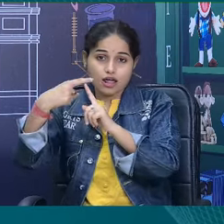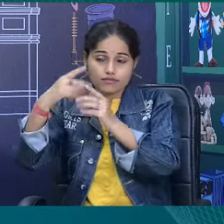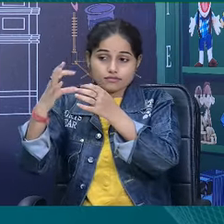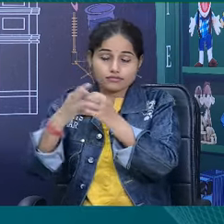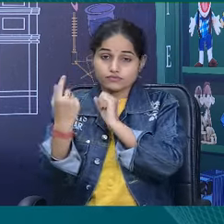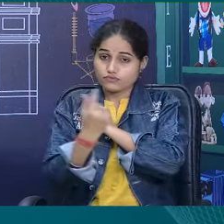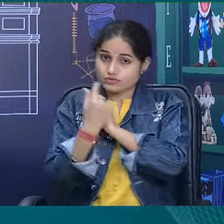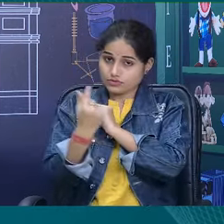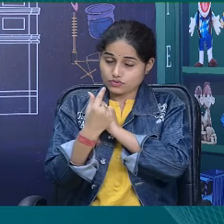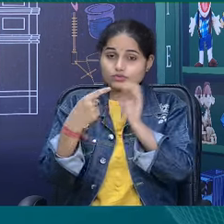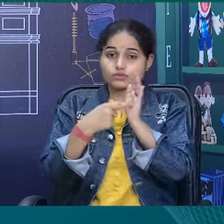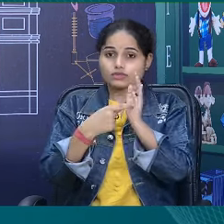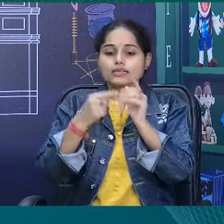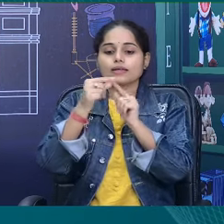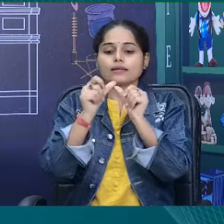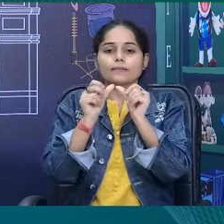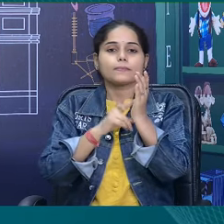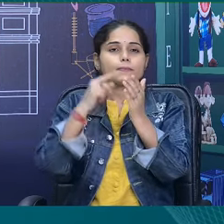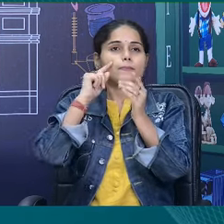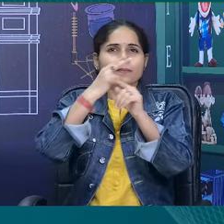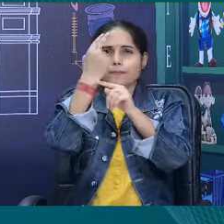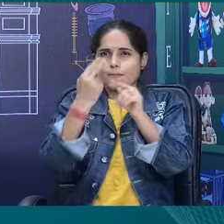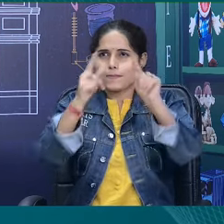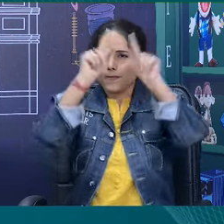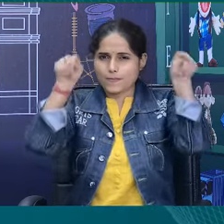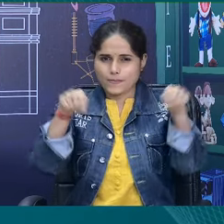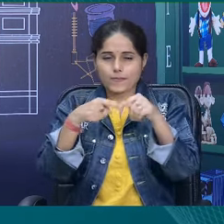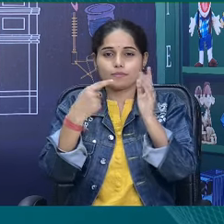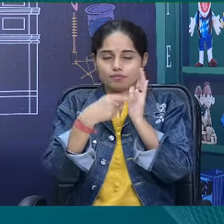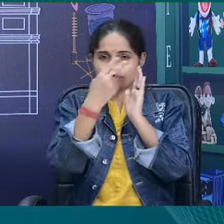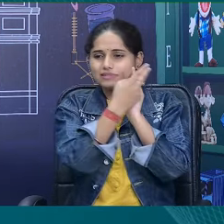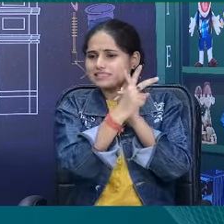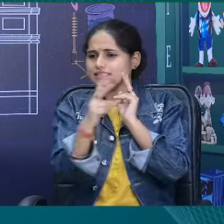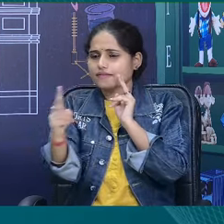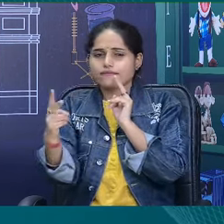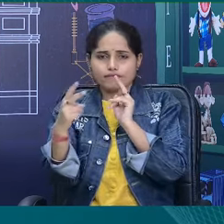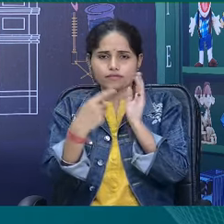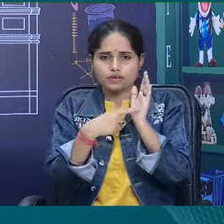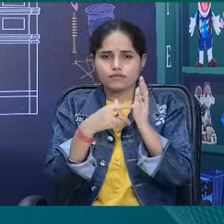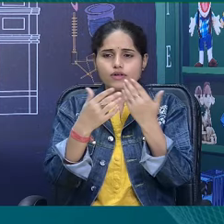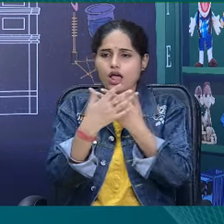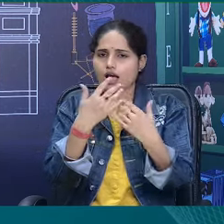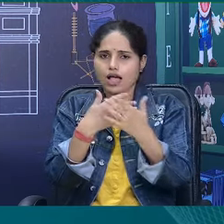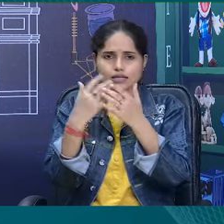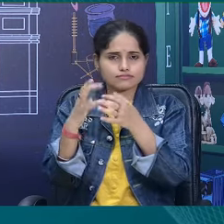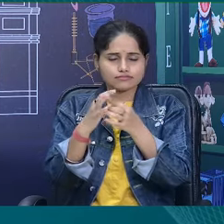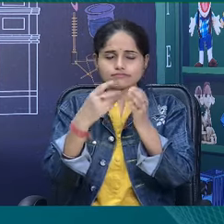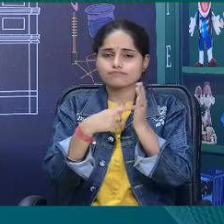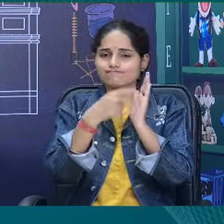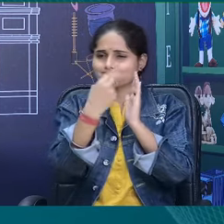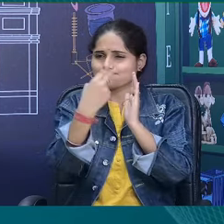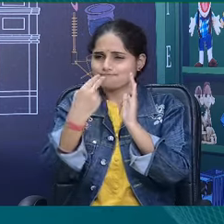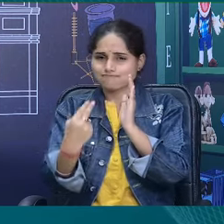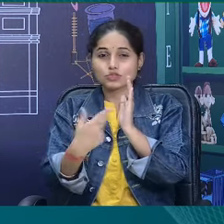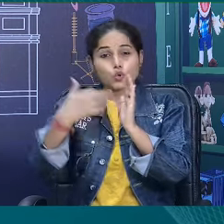एमएफ हुसैन जी का यह एक बहुत स्पेशलिटी रहा है शुरू से कि डिफरेंट आर्ट फॉर्म्स को दे हैव टू अमलगम ऑल दी आर्ट फॉर्म्स एंड देन